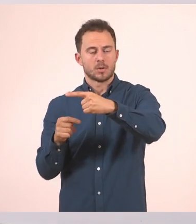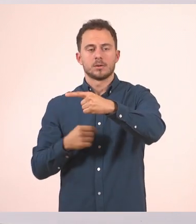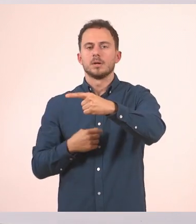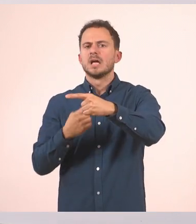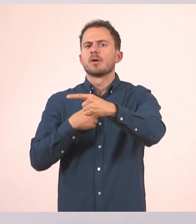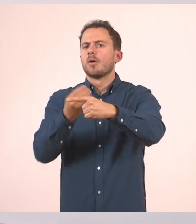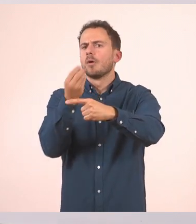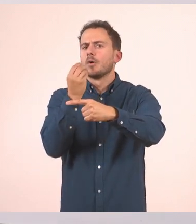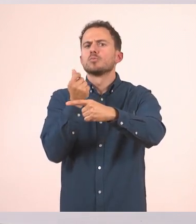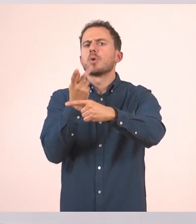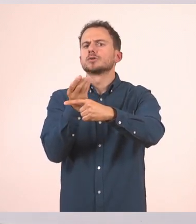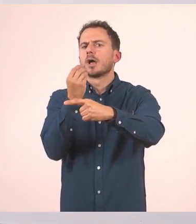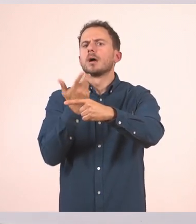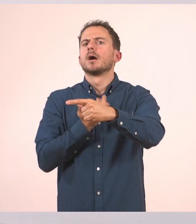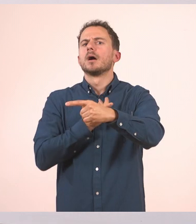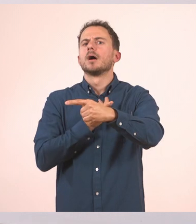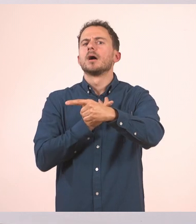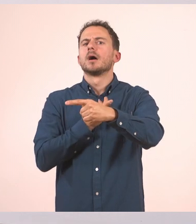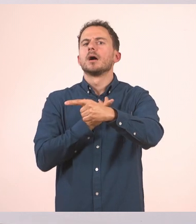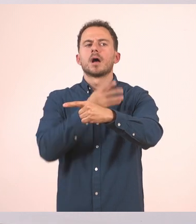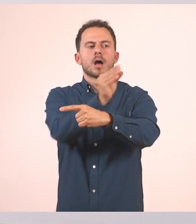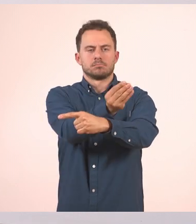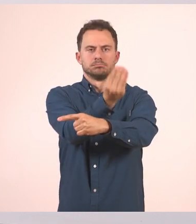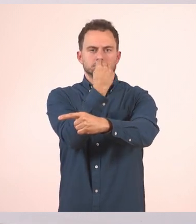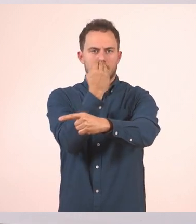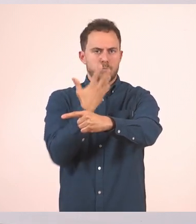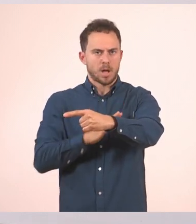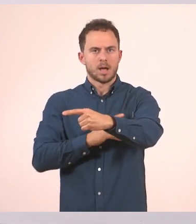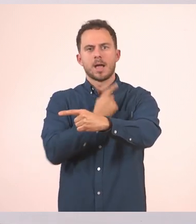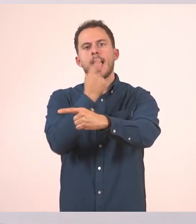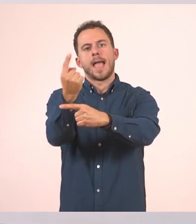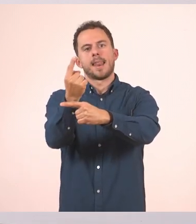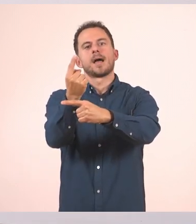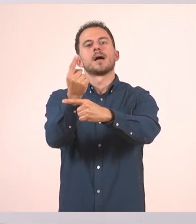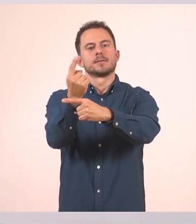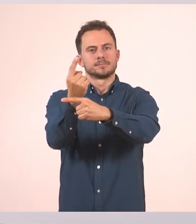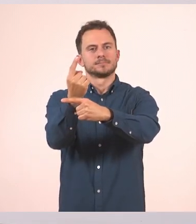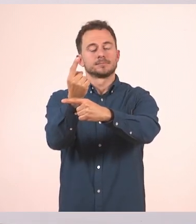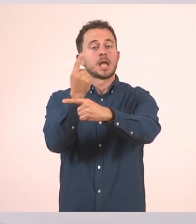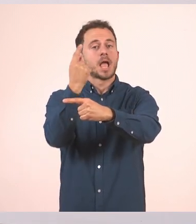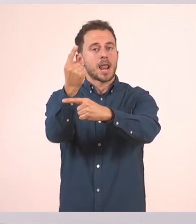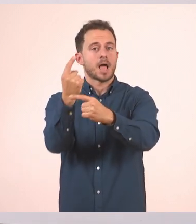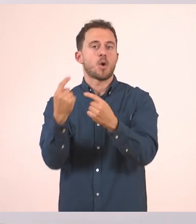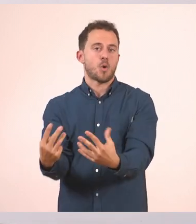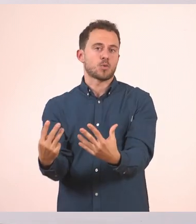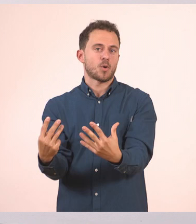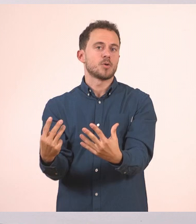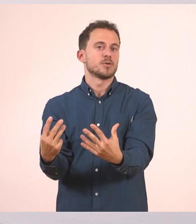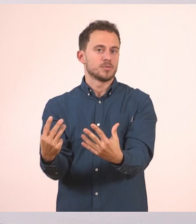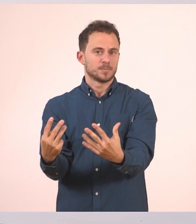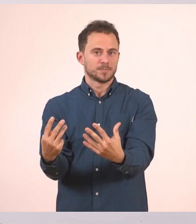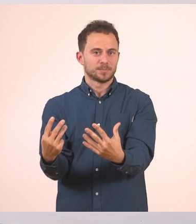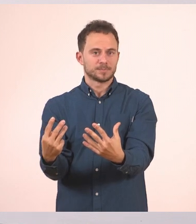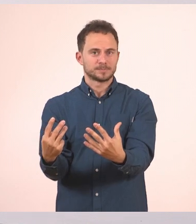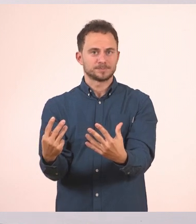1. 1 από τα 8. ή αλλιώς το 1/8